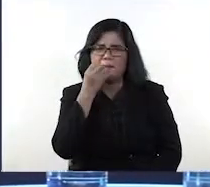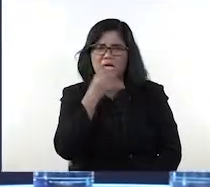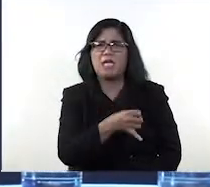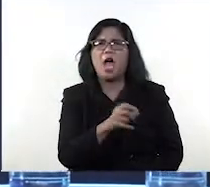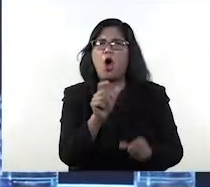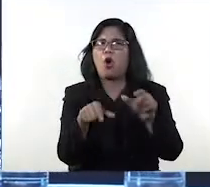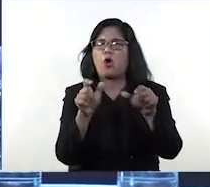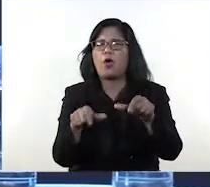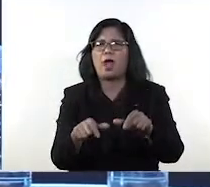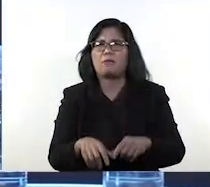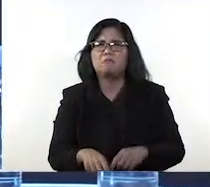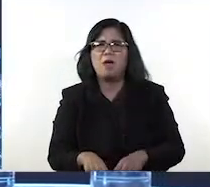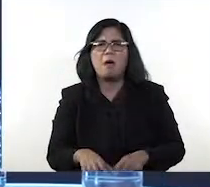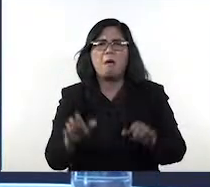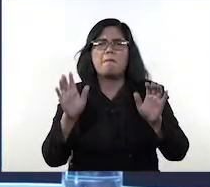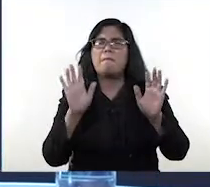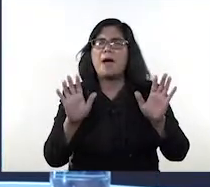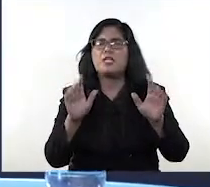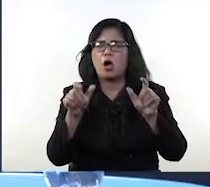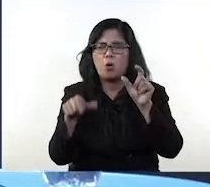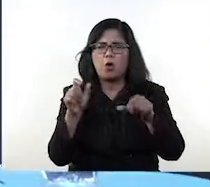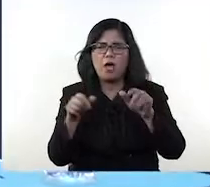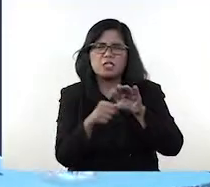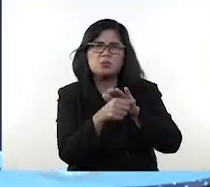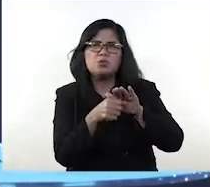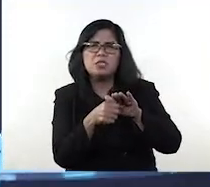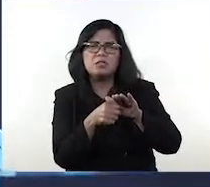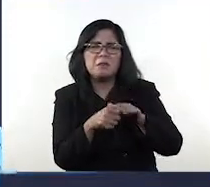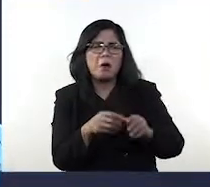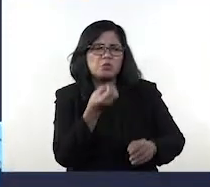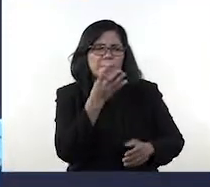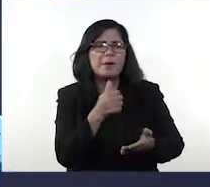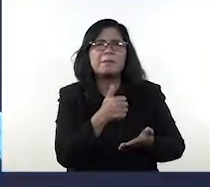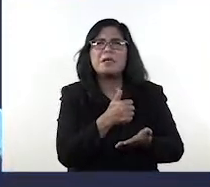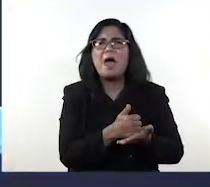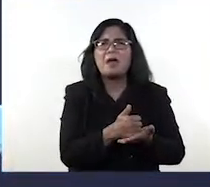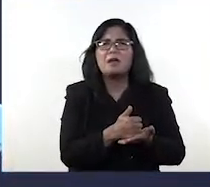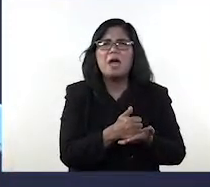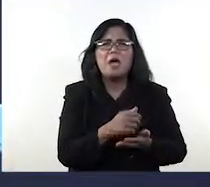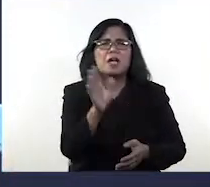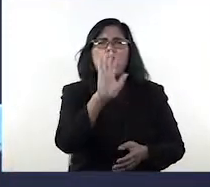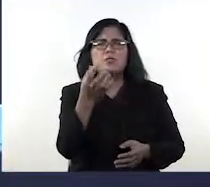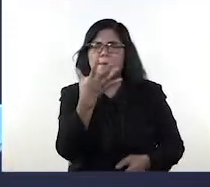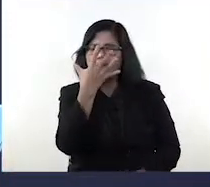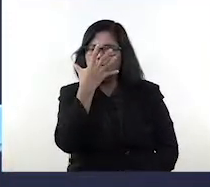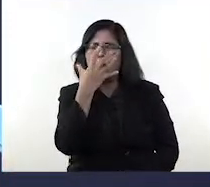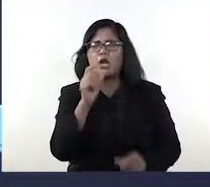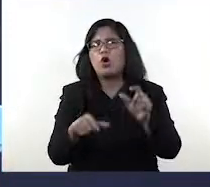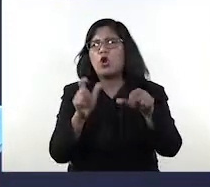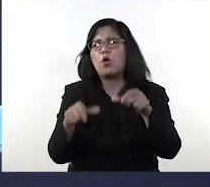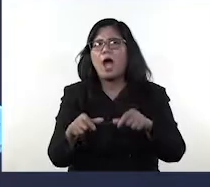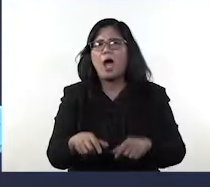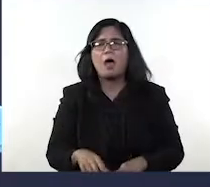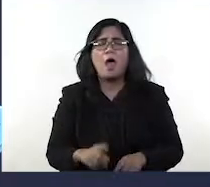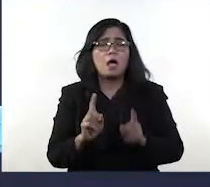Hai rempahnya orang bersembunyi dibalik Hatta Kita bisa mengucapkan kebenaran sudah baik aslamtu wa tapi nggak usah mempermalukan Jadi kalau menurut